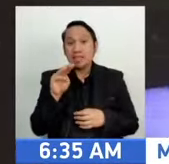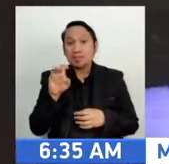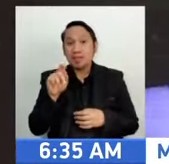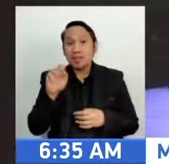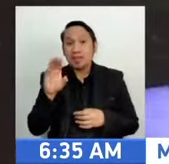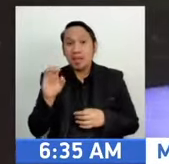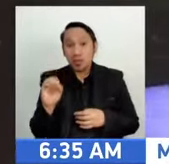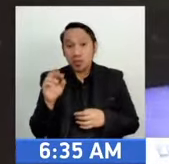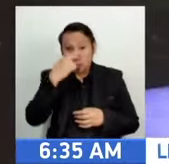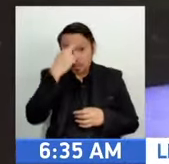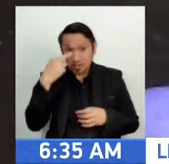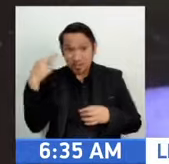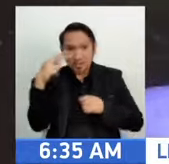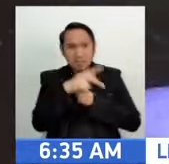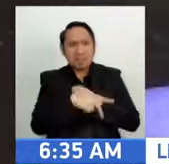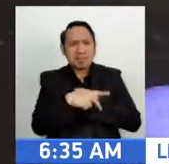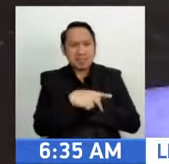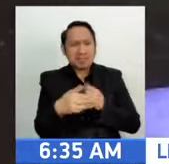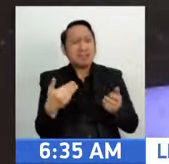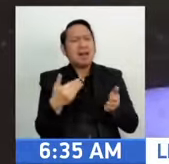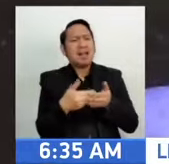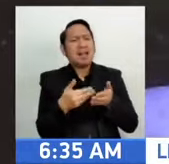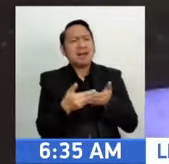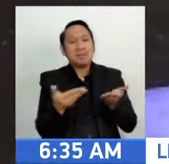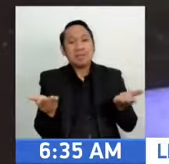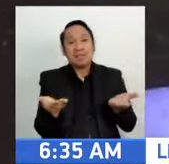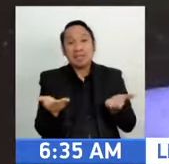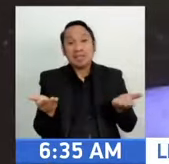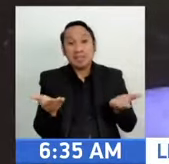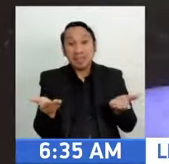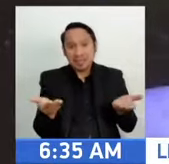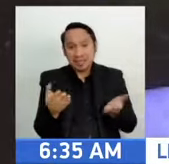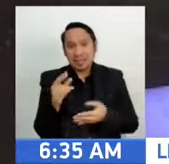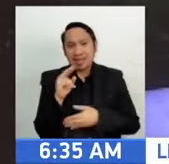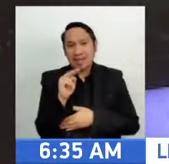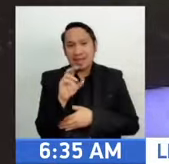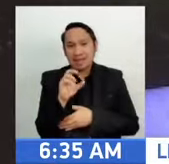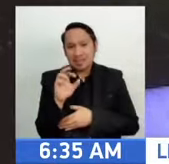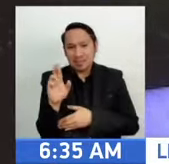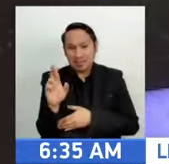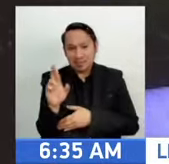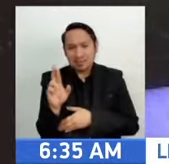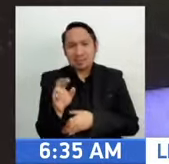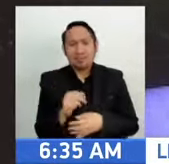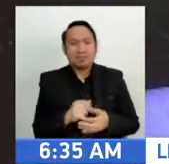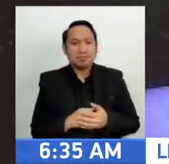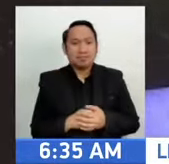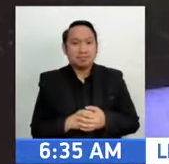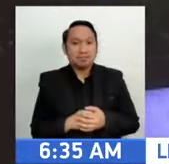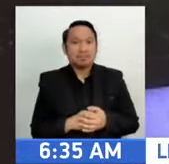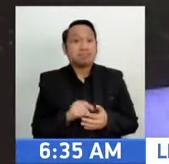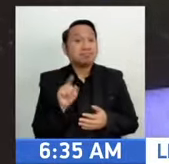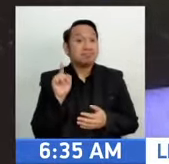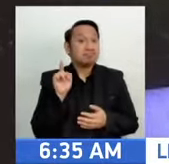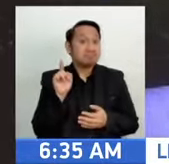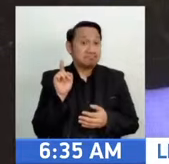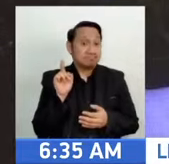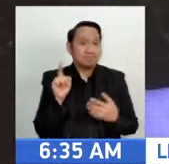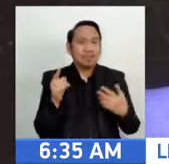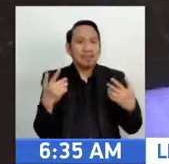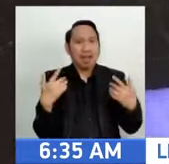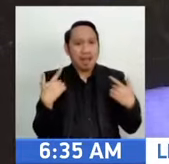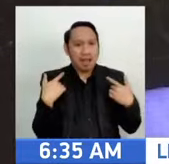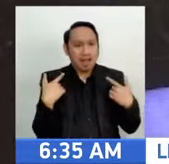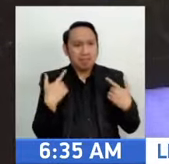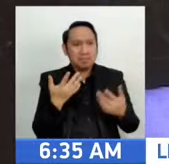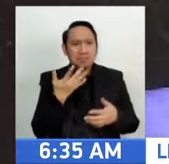Malapit lang. Aside sa beautiful na tanawin, naku, nag-o-offer din sila doon ng masasarap na pagkain. Ay.